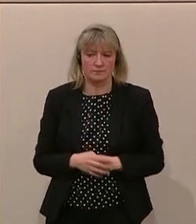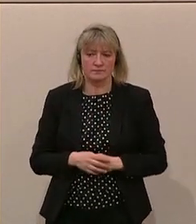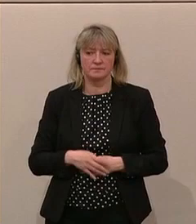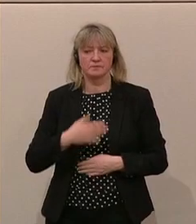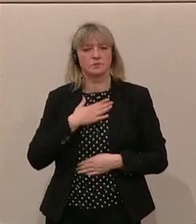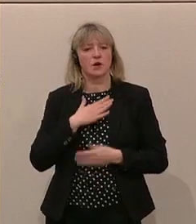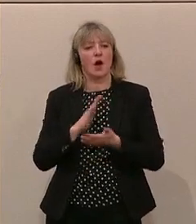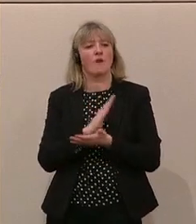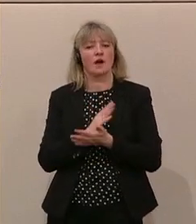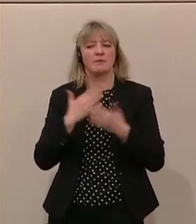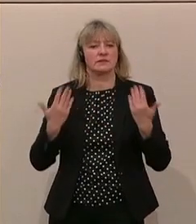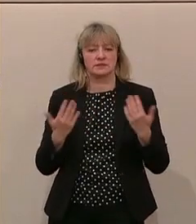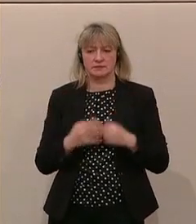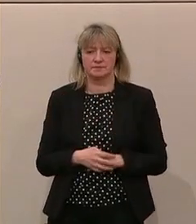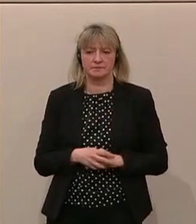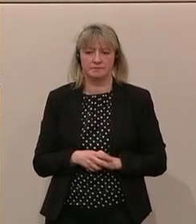Unsere Aufgabe muss sein,